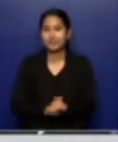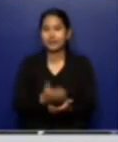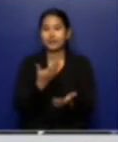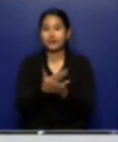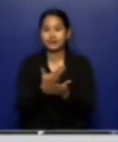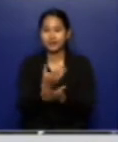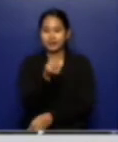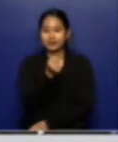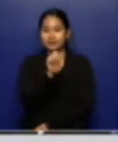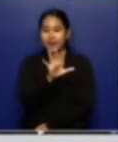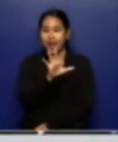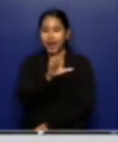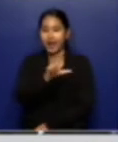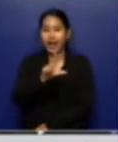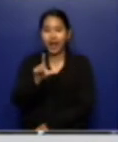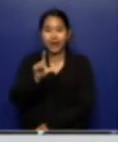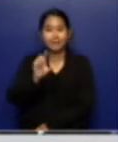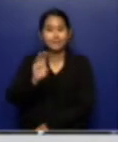านบา